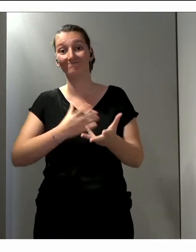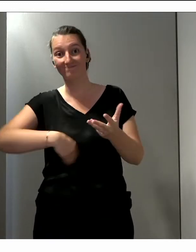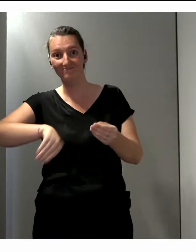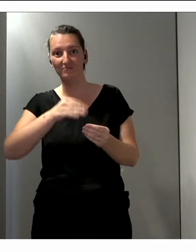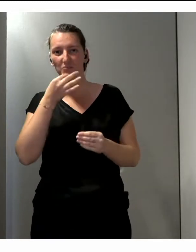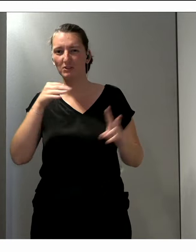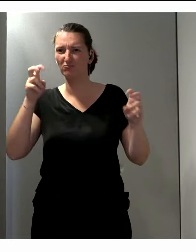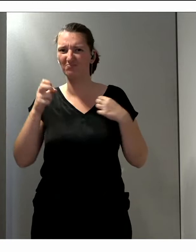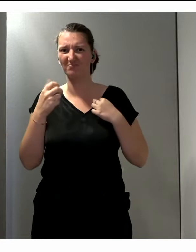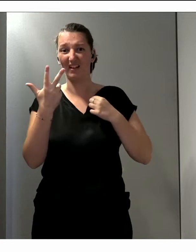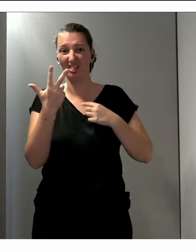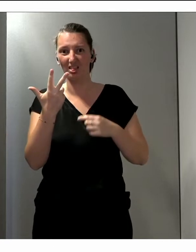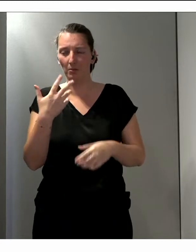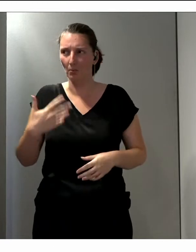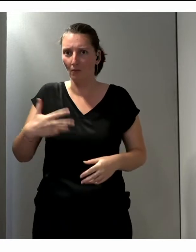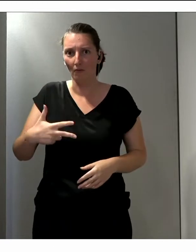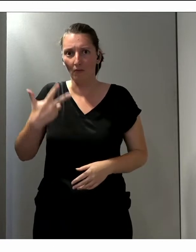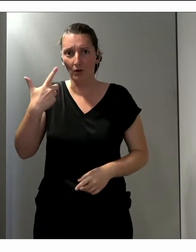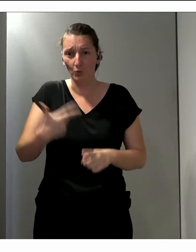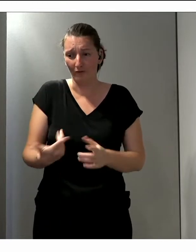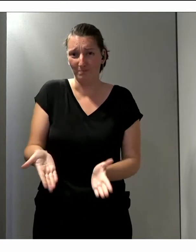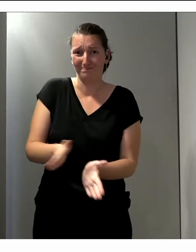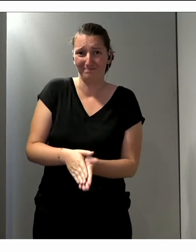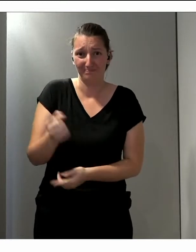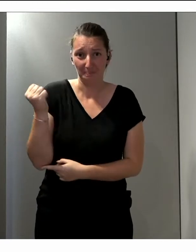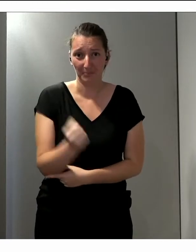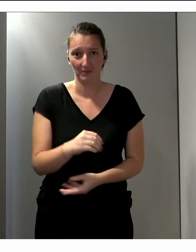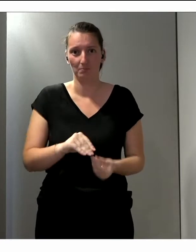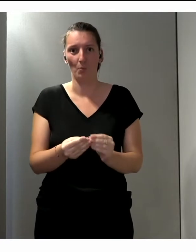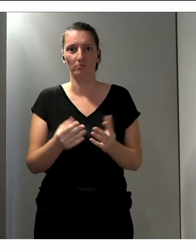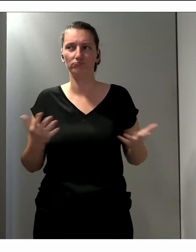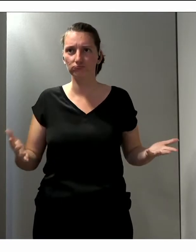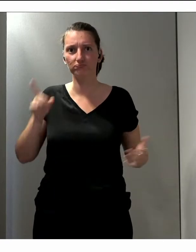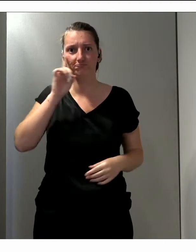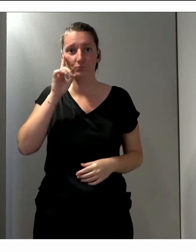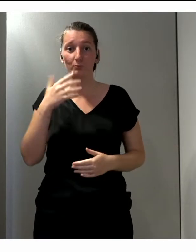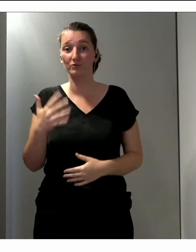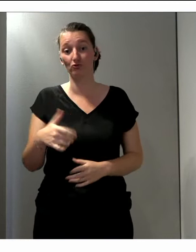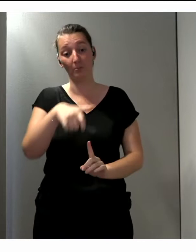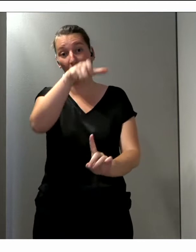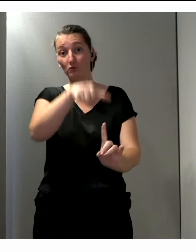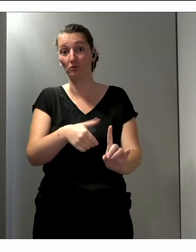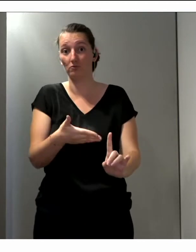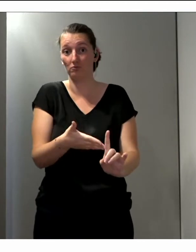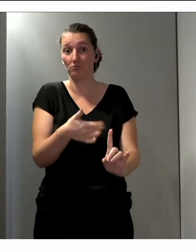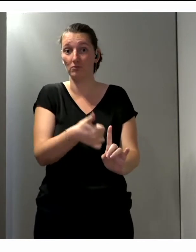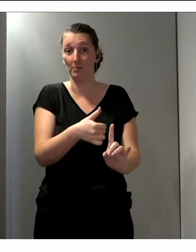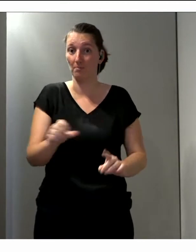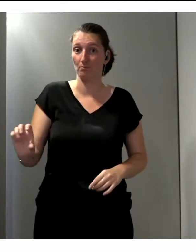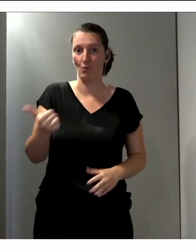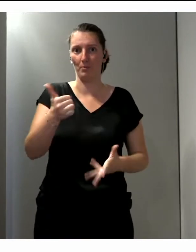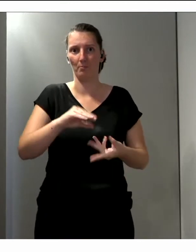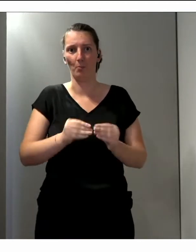triple peine. Pourquoi cette triple peine? Parce que les personnes sont déjà une première peine, qui est celle qui est liée